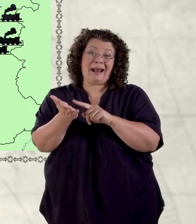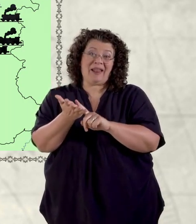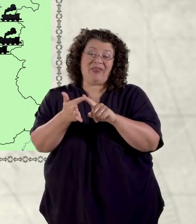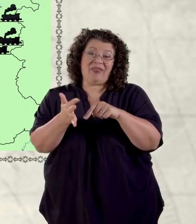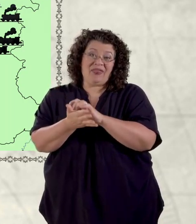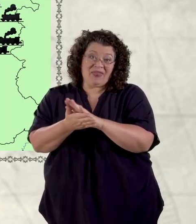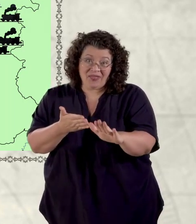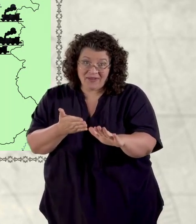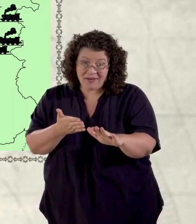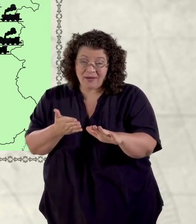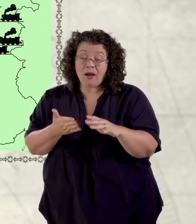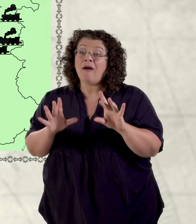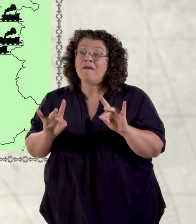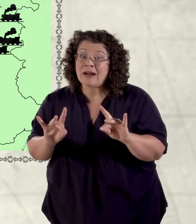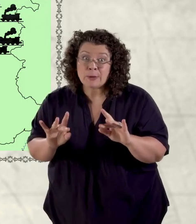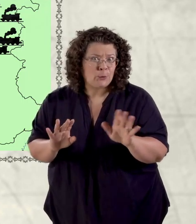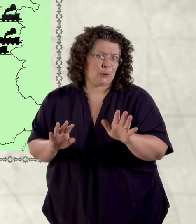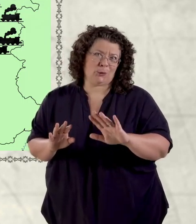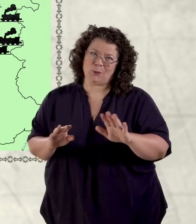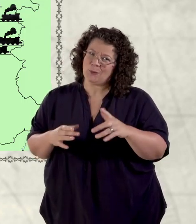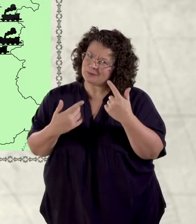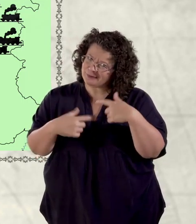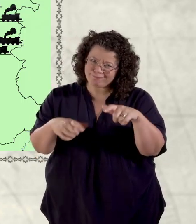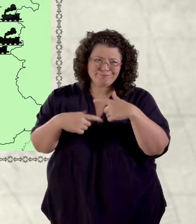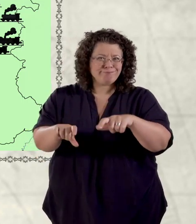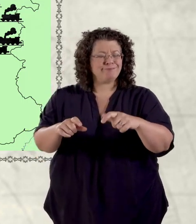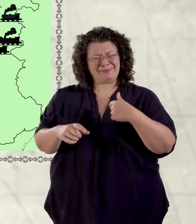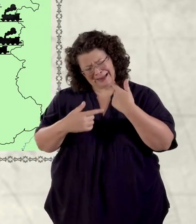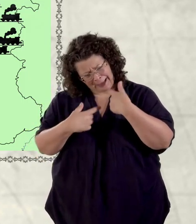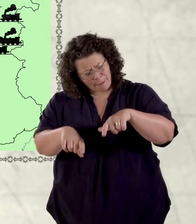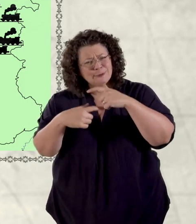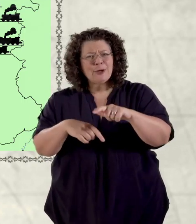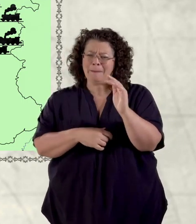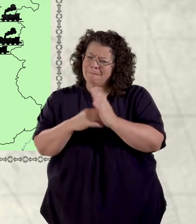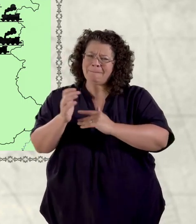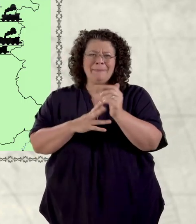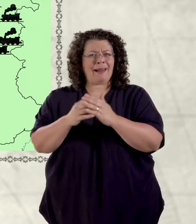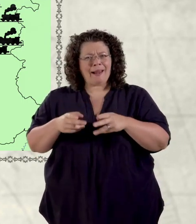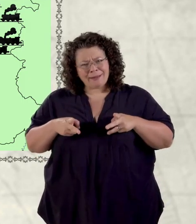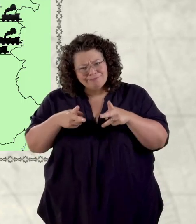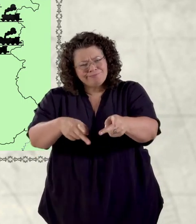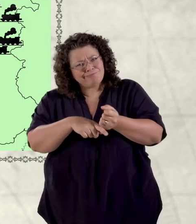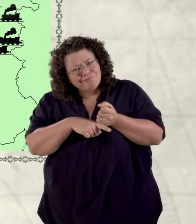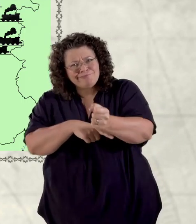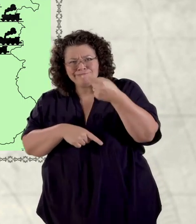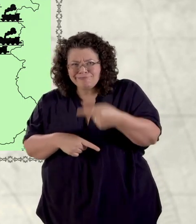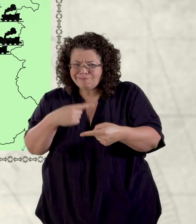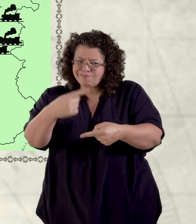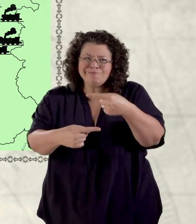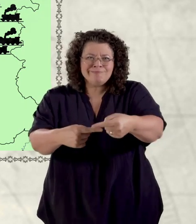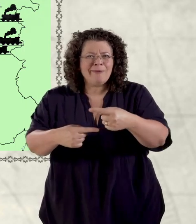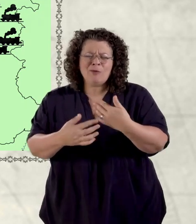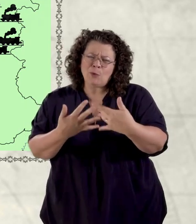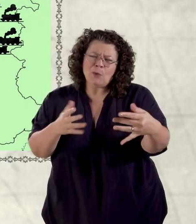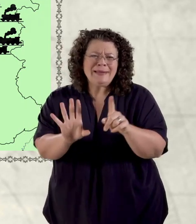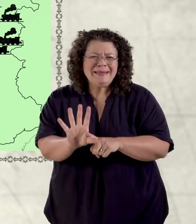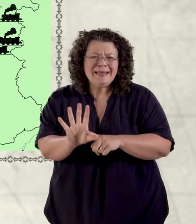a nid yna i diweddu. O na. ddysgu adeiladu'r reilfyrdd yn un bych y pysgod, hend i gwyn,